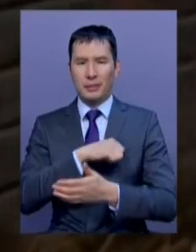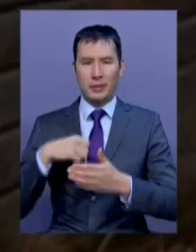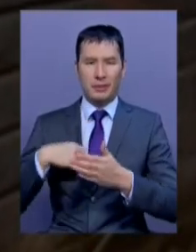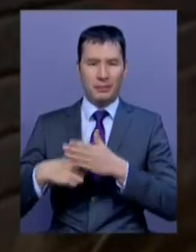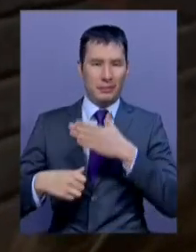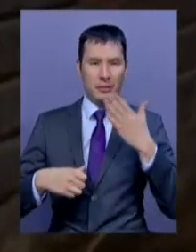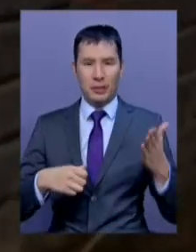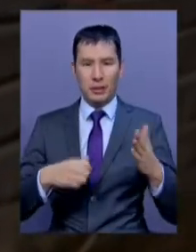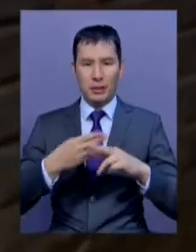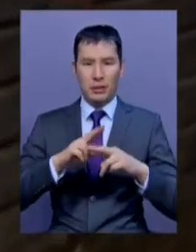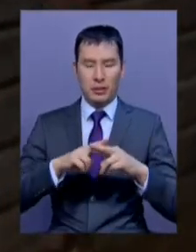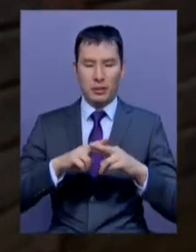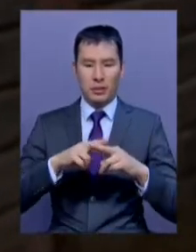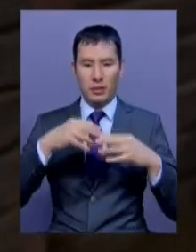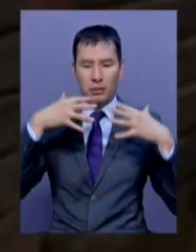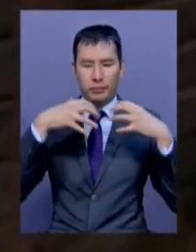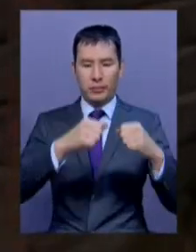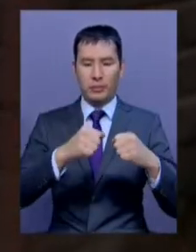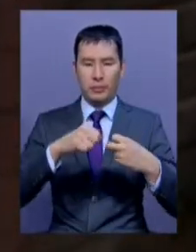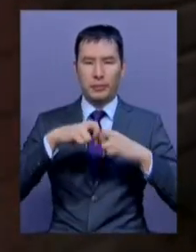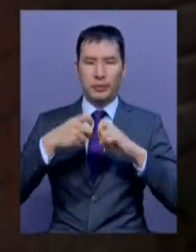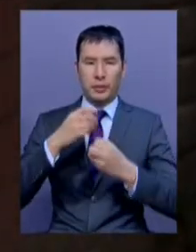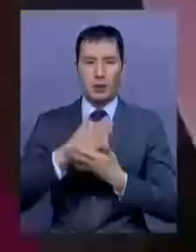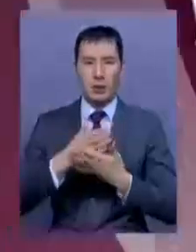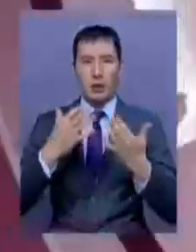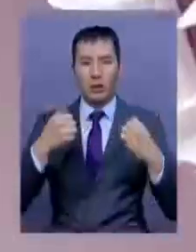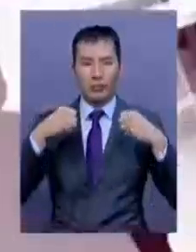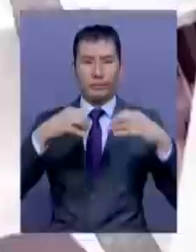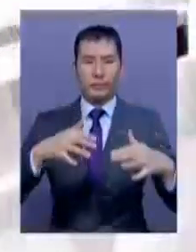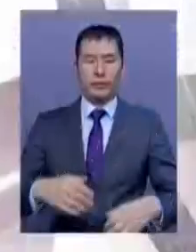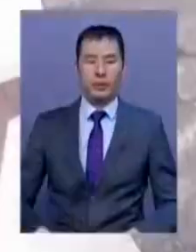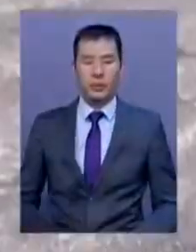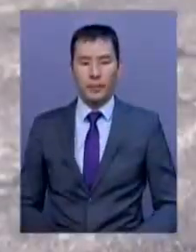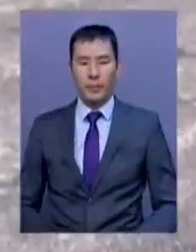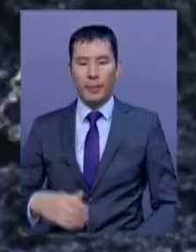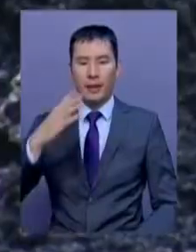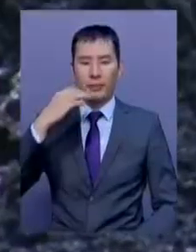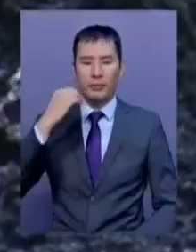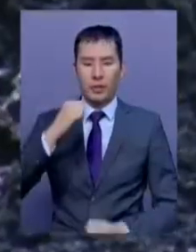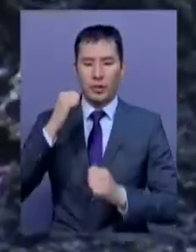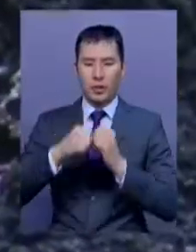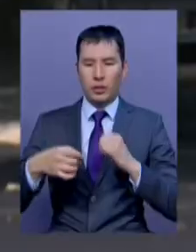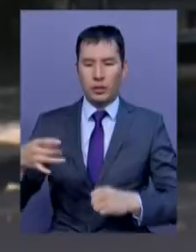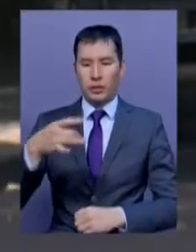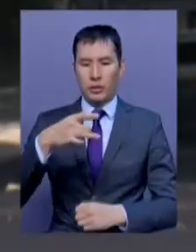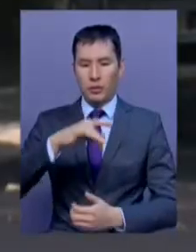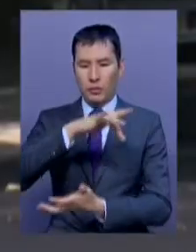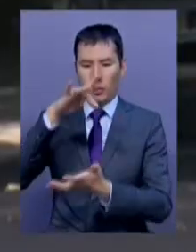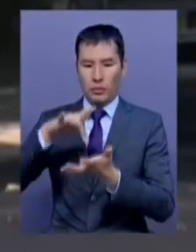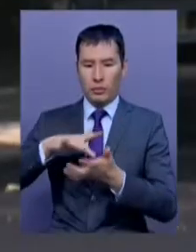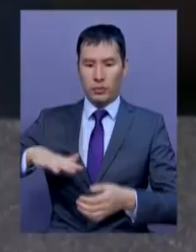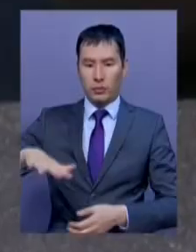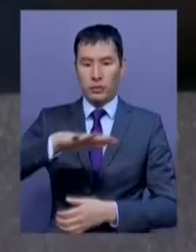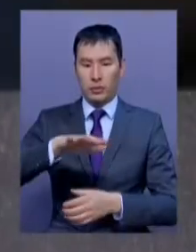қала аумағына кірсе де, бұған дейін мұнда жарық болмаған. Алматының әр ауданы мегаполистің айнасына